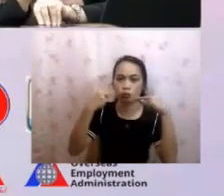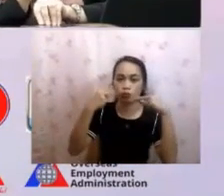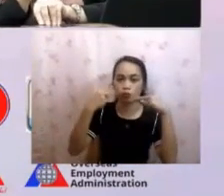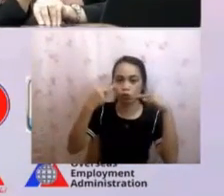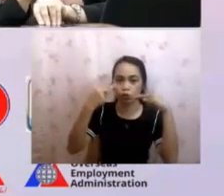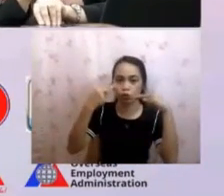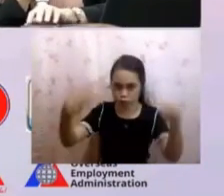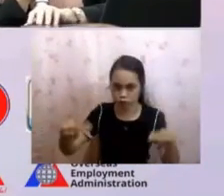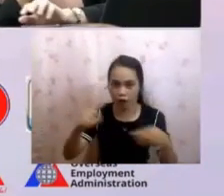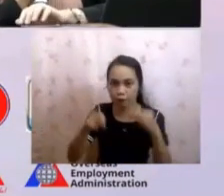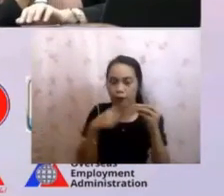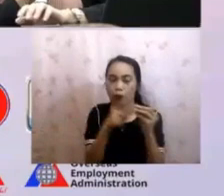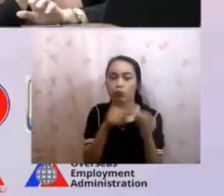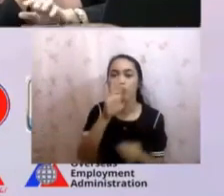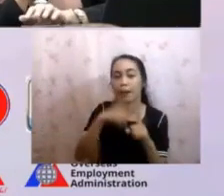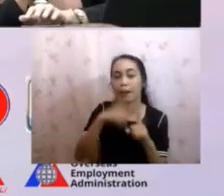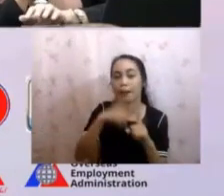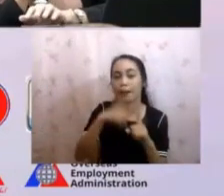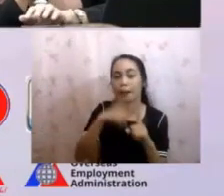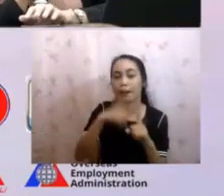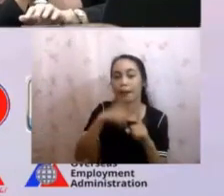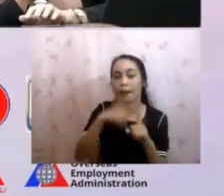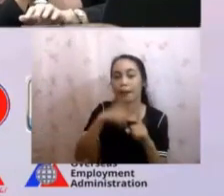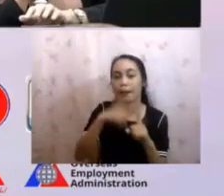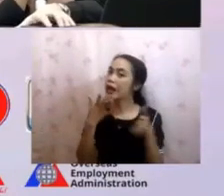it should be at least 2 weeks ang gap sa imong